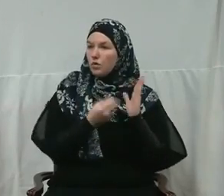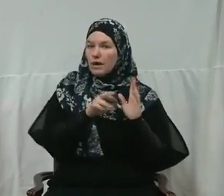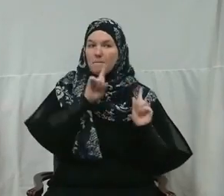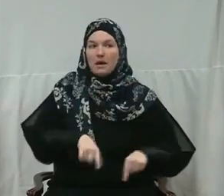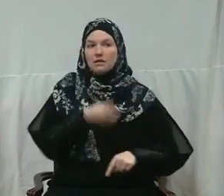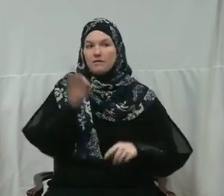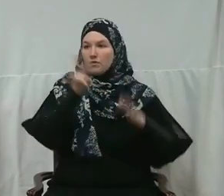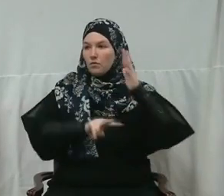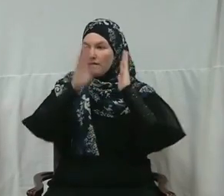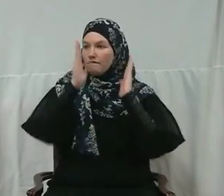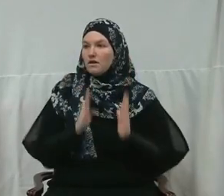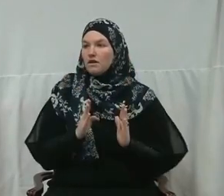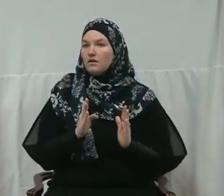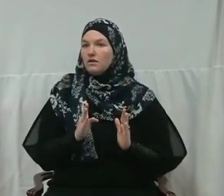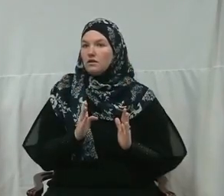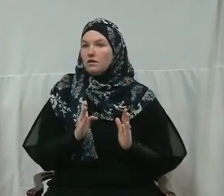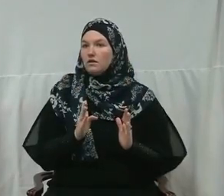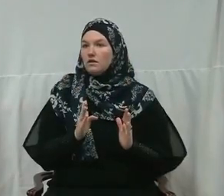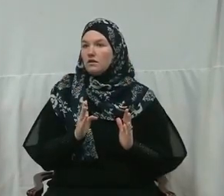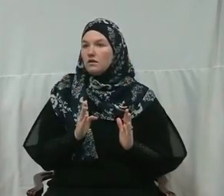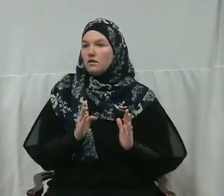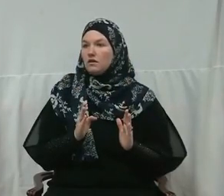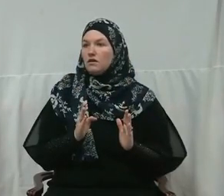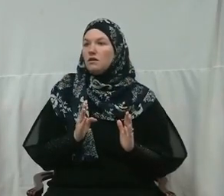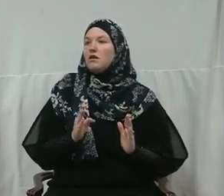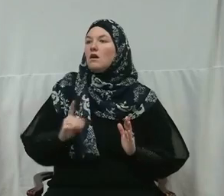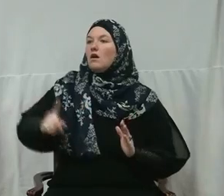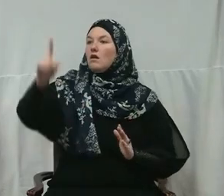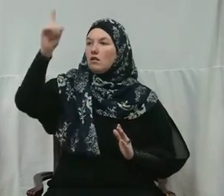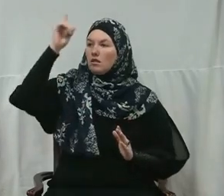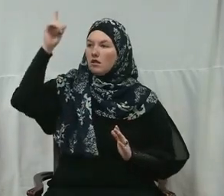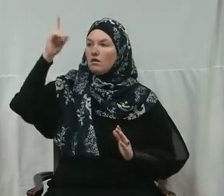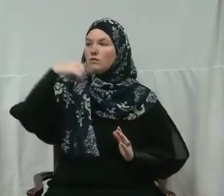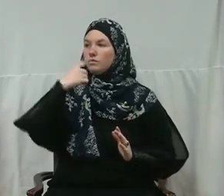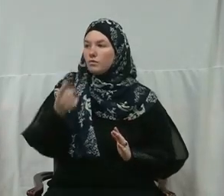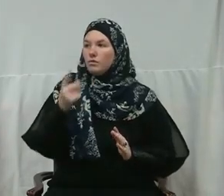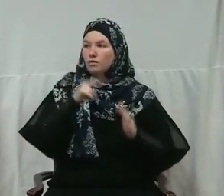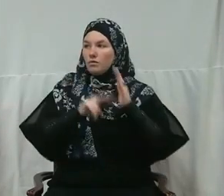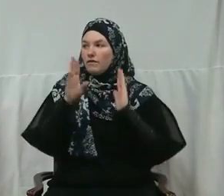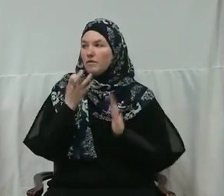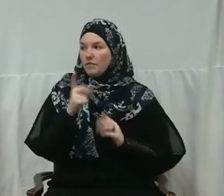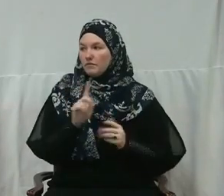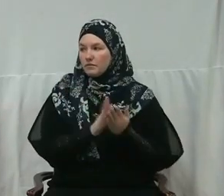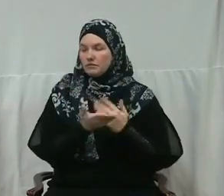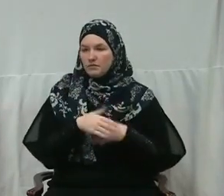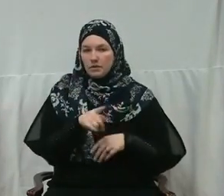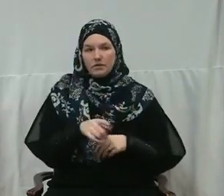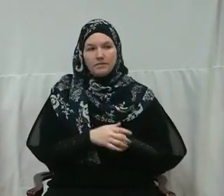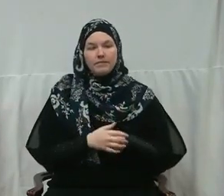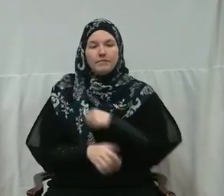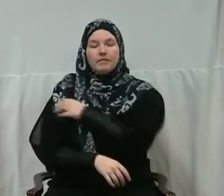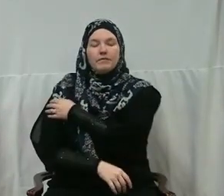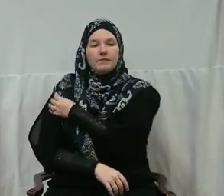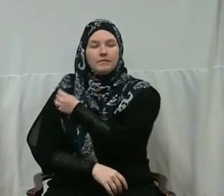Prophet, here comes Allah subhanahu wa ta'ala to tell the Prophet sallallahu alaihi wasallam, وَلَوْ كُنْتَ فَضًّا